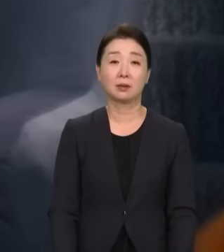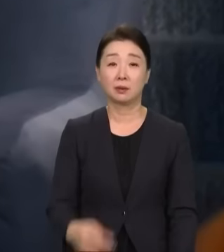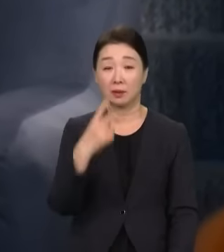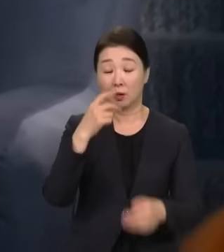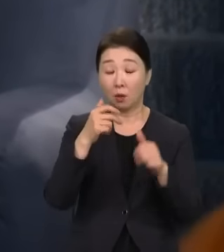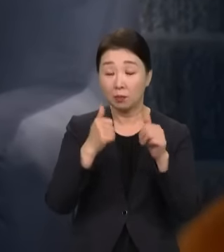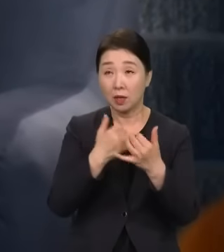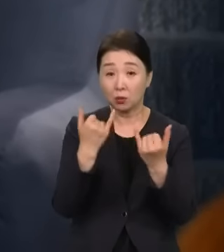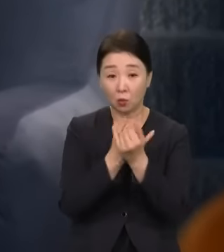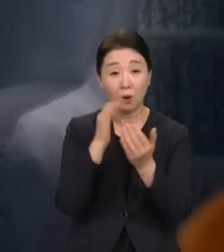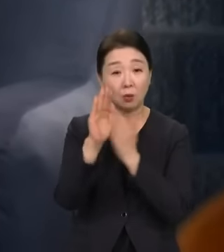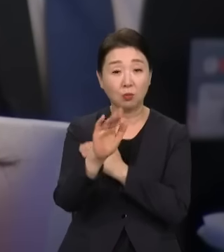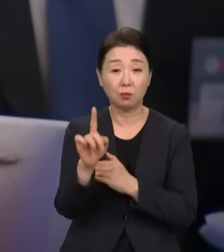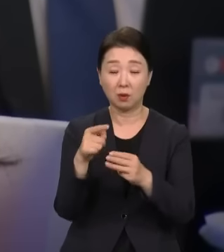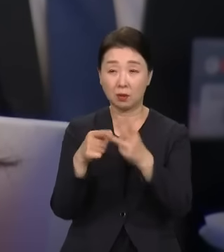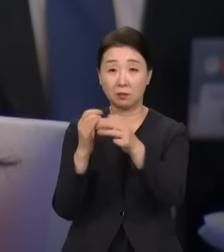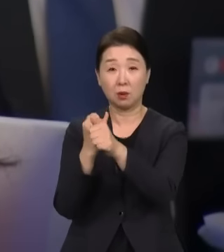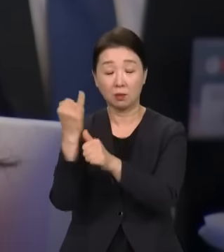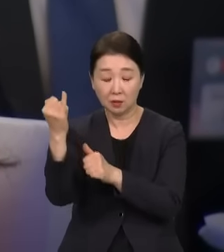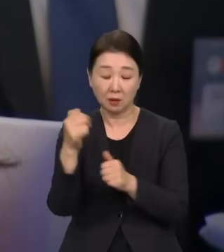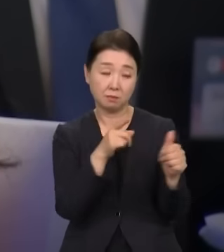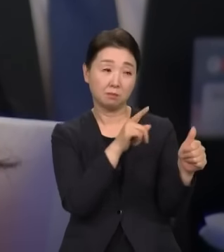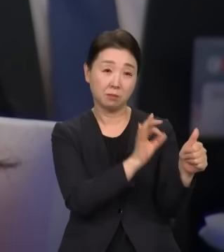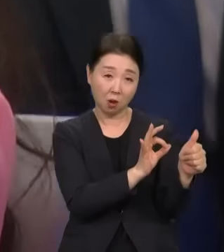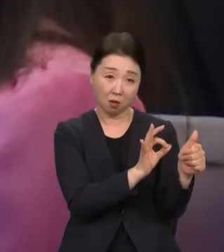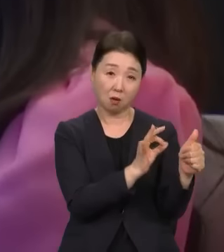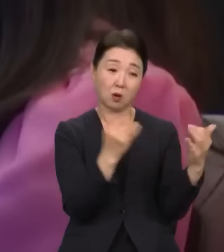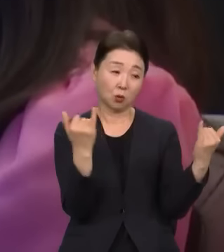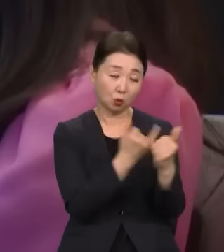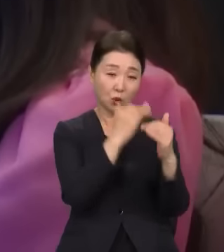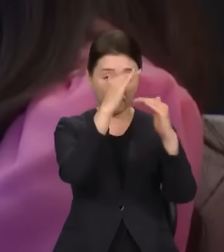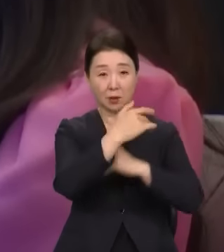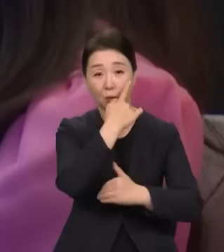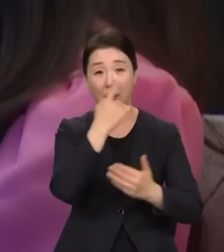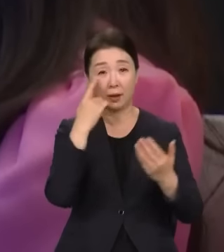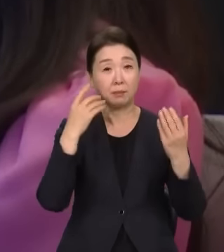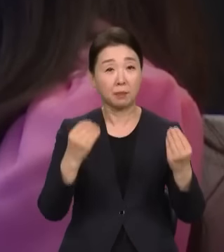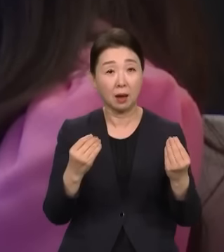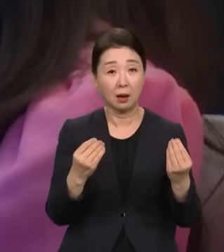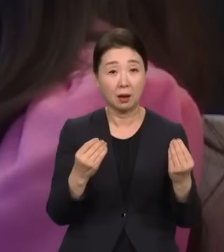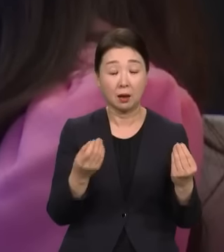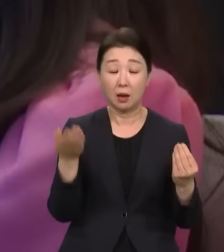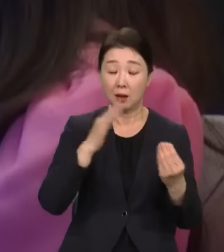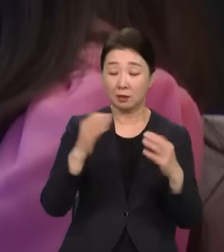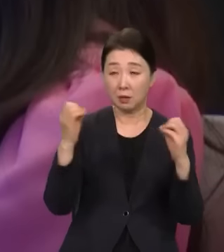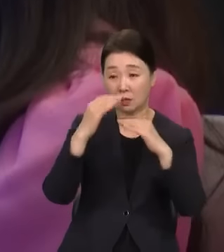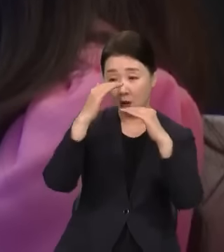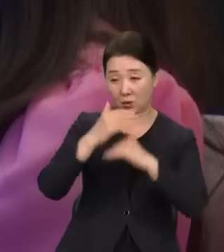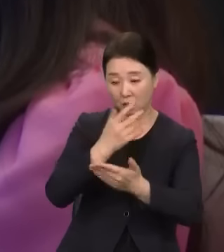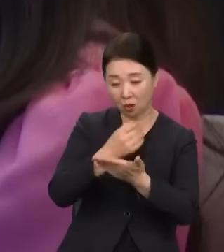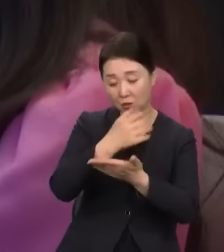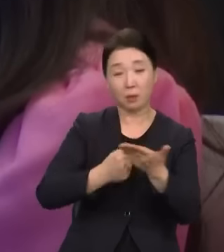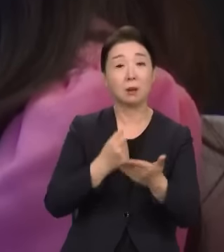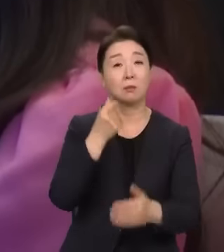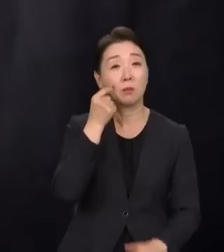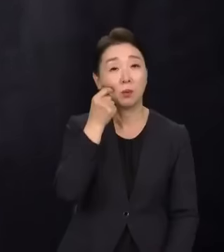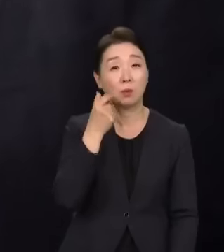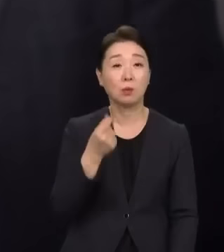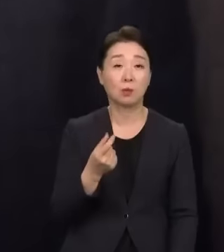검찰은 이 통화 직후 김건희 여사와 명 씨가 통화한 내역을 확인했습니다. 하지만 대화 녹취는 확보하지 못한 걸로